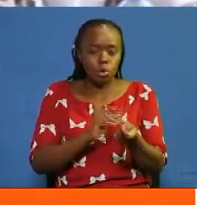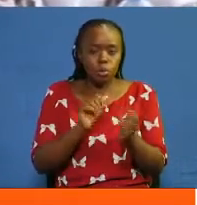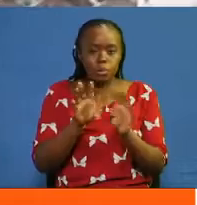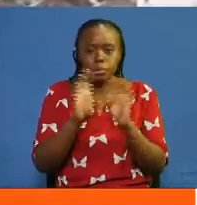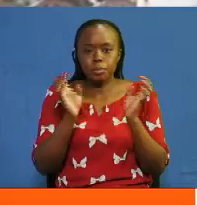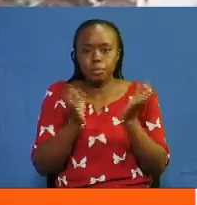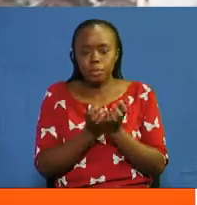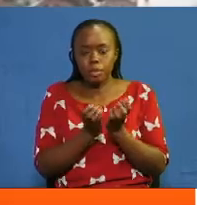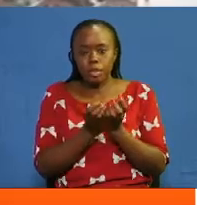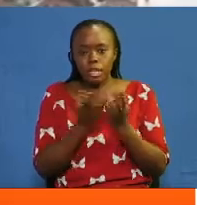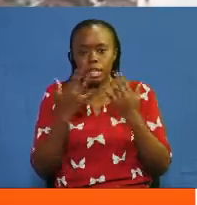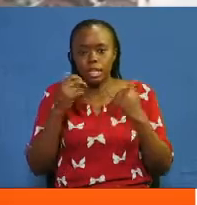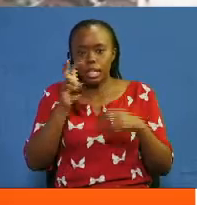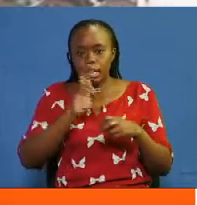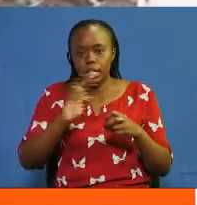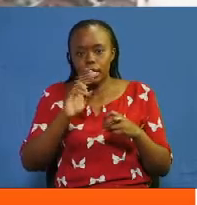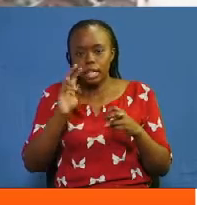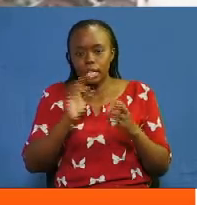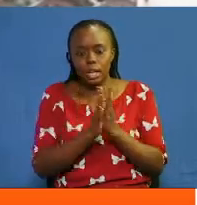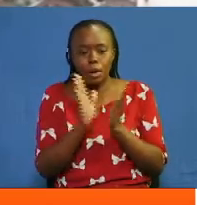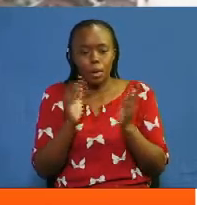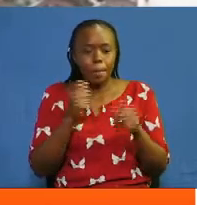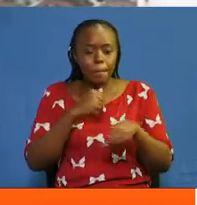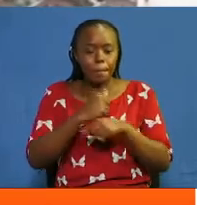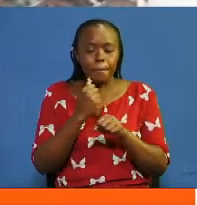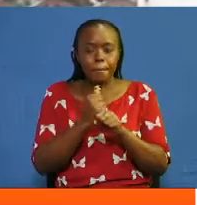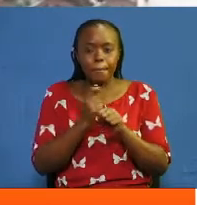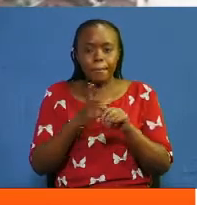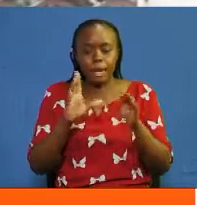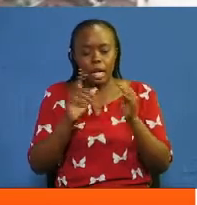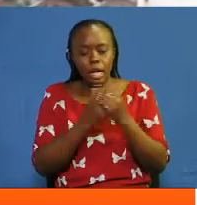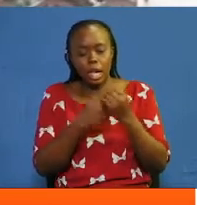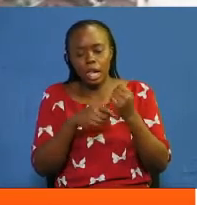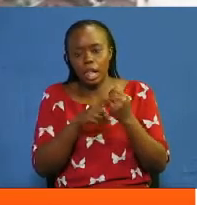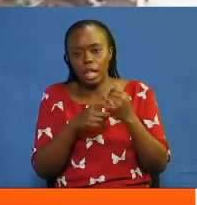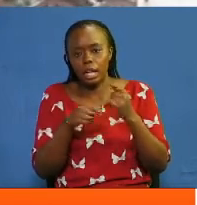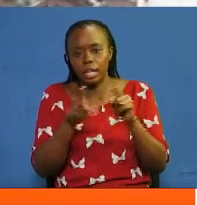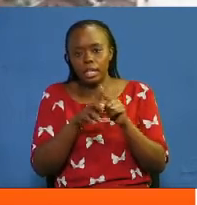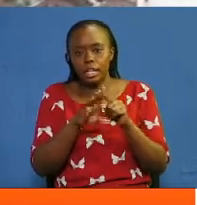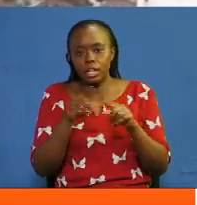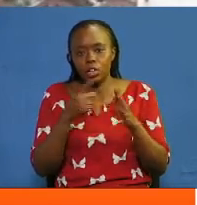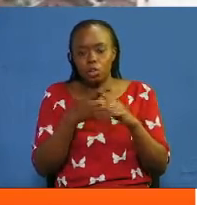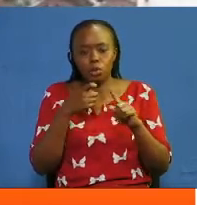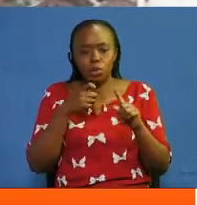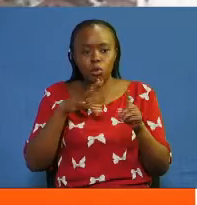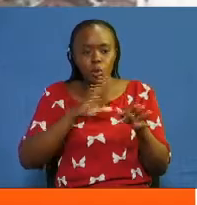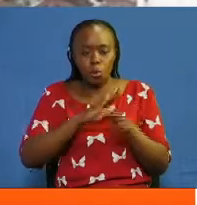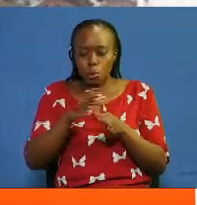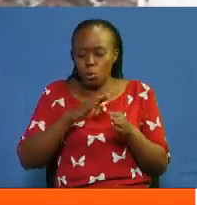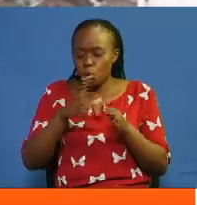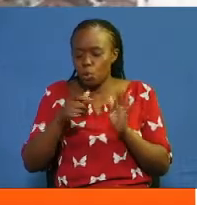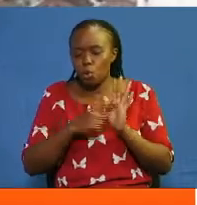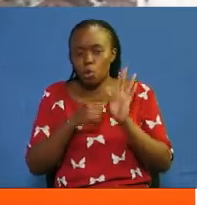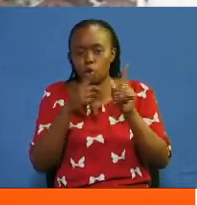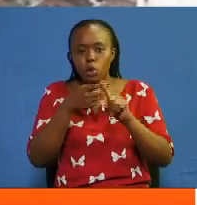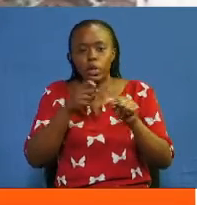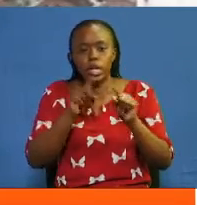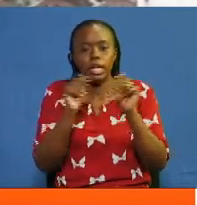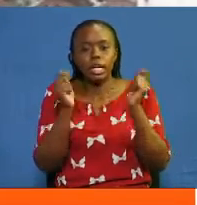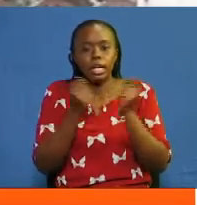jamii. We have seen more engagement between duty bearers through the multisectoral approach in terms